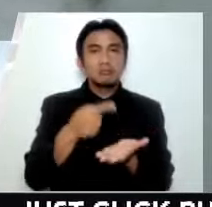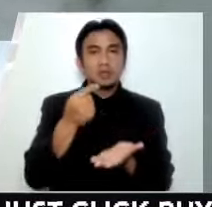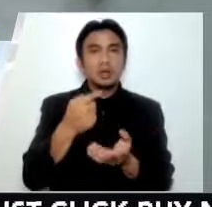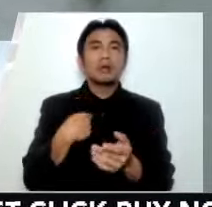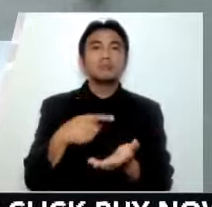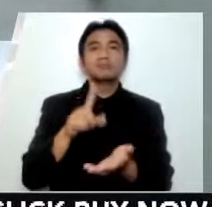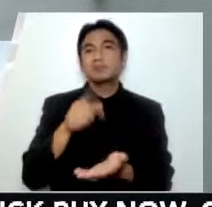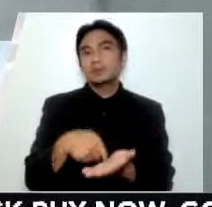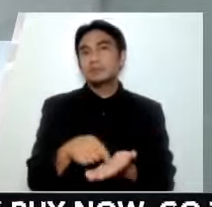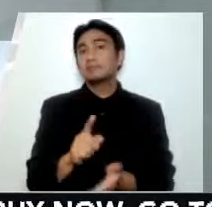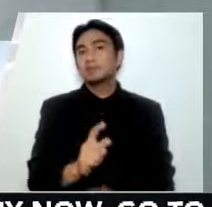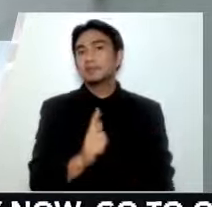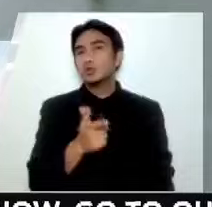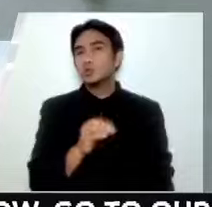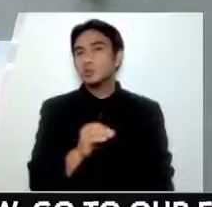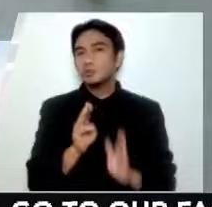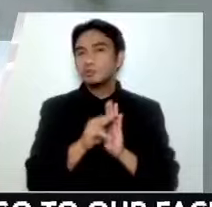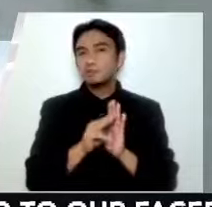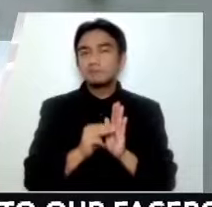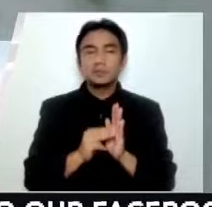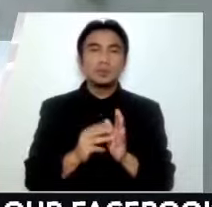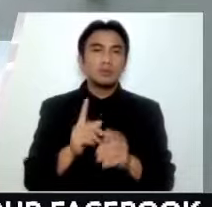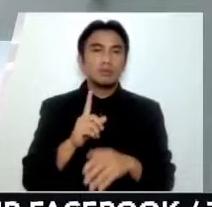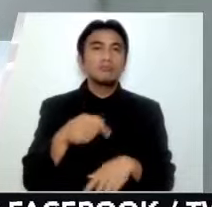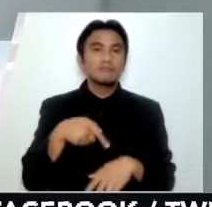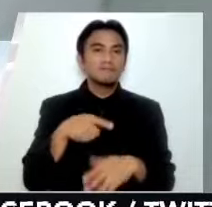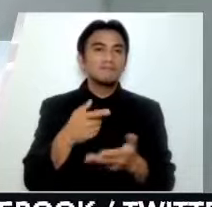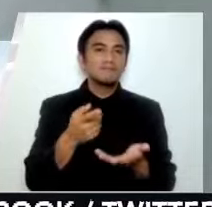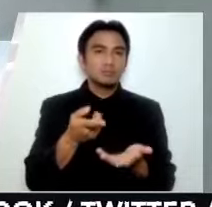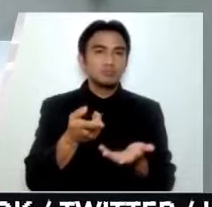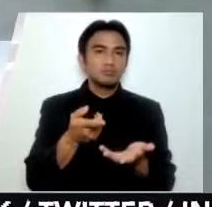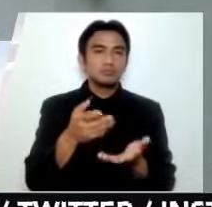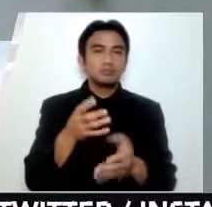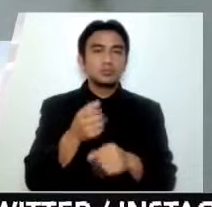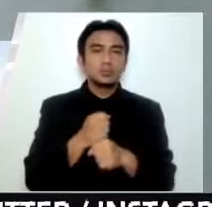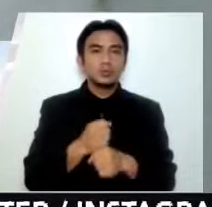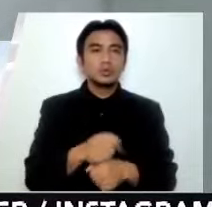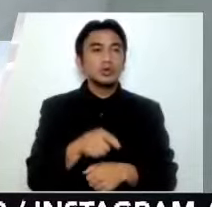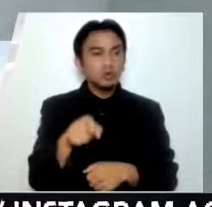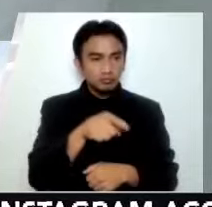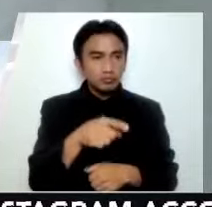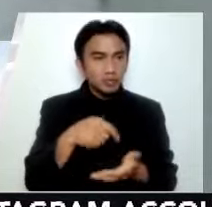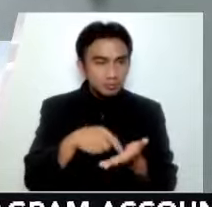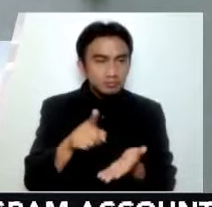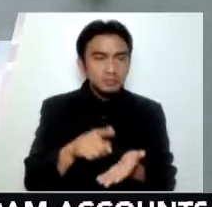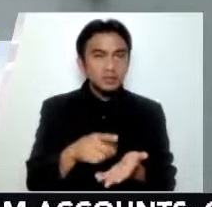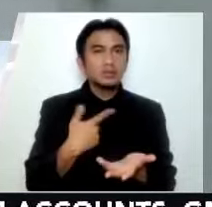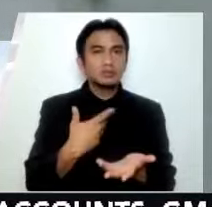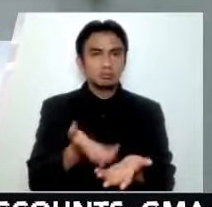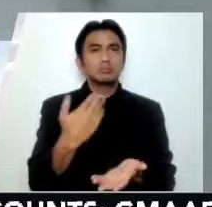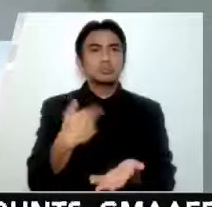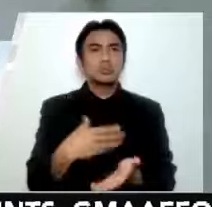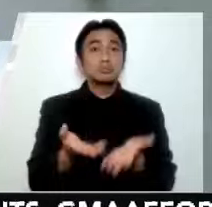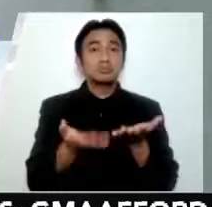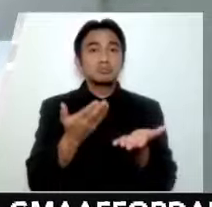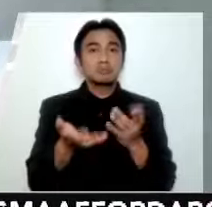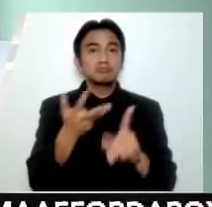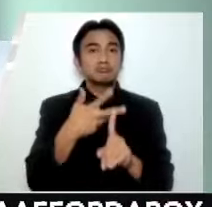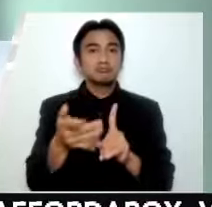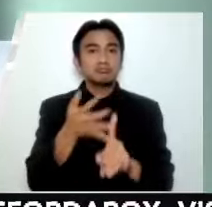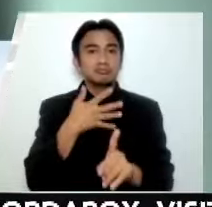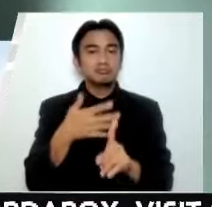kuha ka. Ikaw, bayaran kita ng ngayon, kumuha ka. Ay, for whatever purpose, kung ano man ang pakay